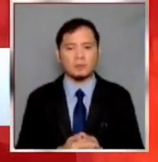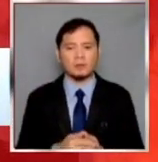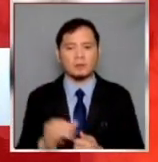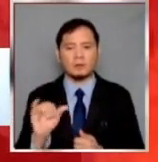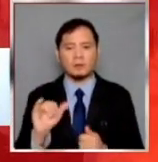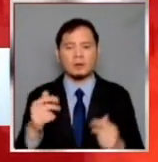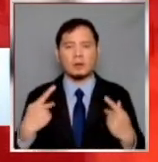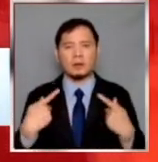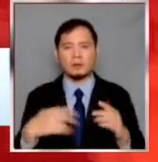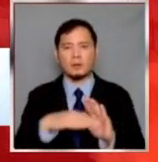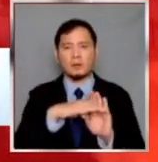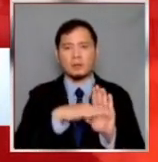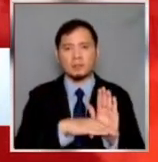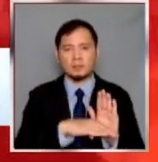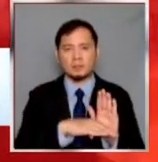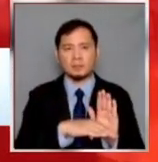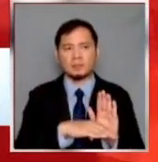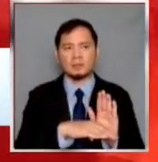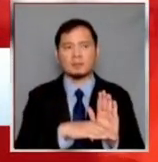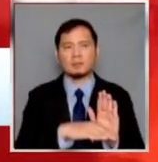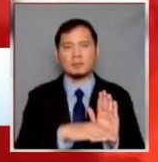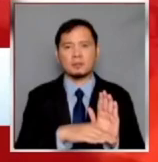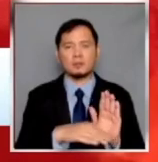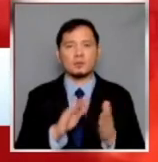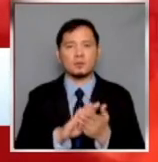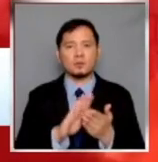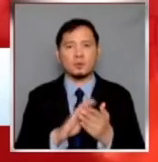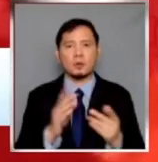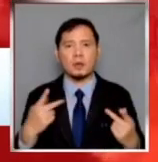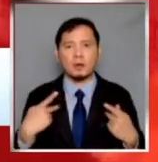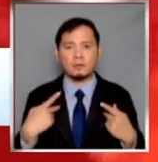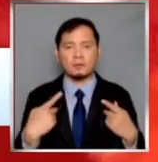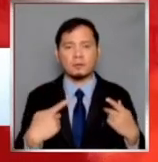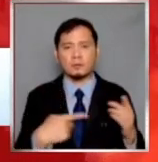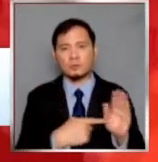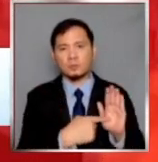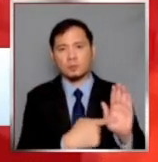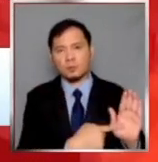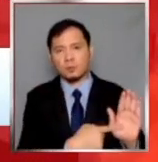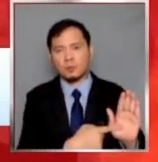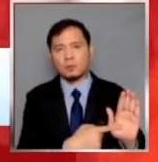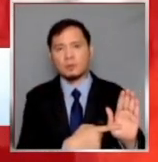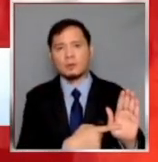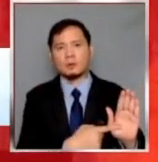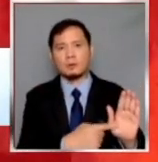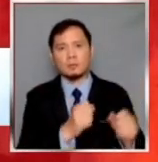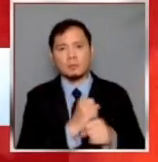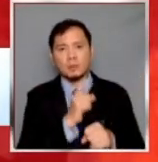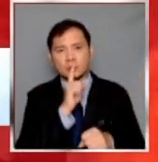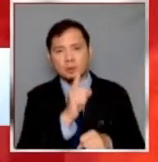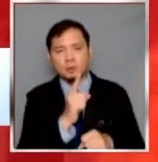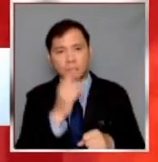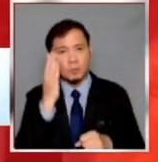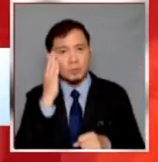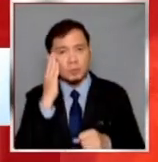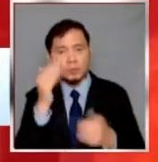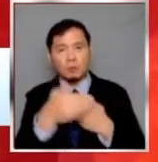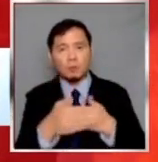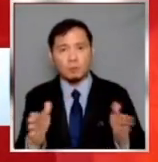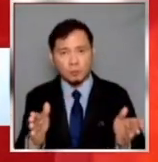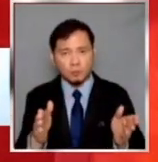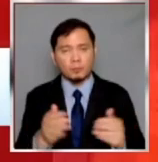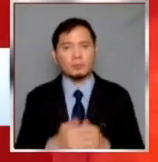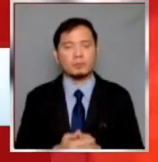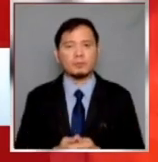Kaninang umaga, nakita natin isa sa mga maagang bumoto dito sa Misamis Oriental General Comprehensive High School, si Cagayan